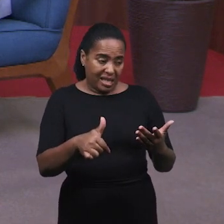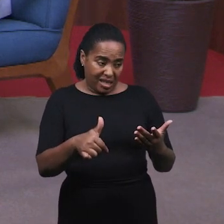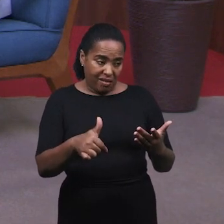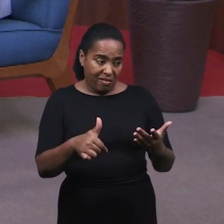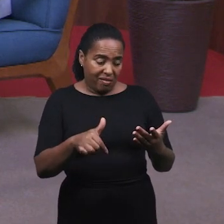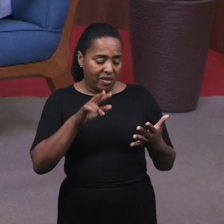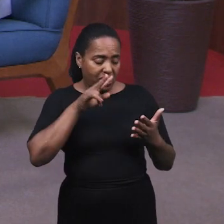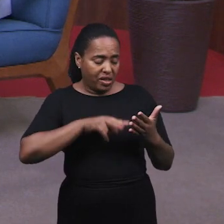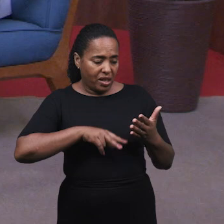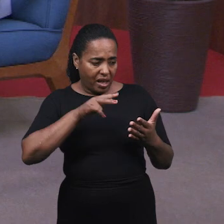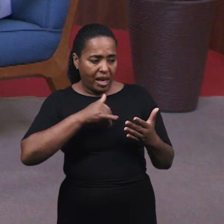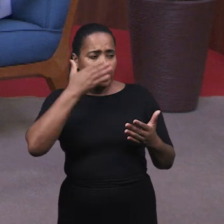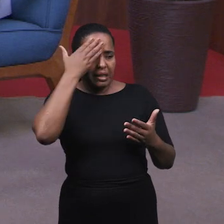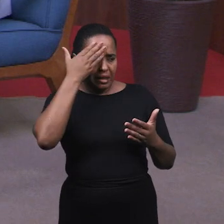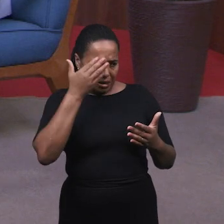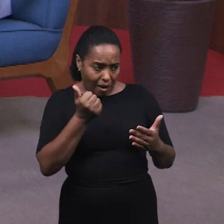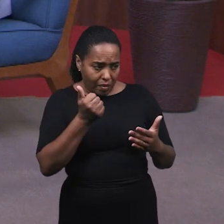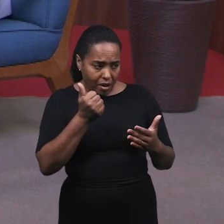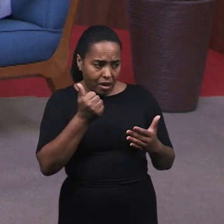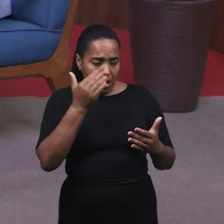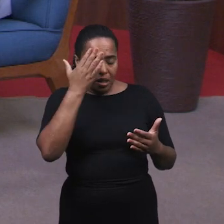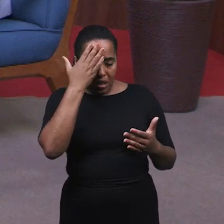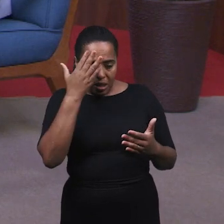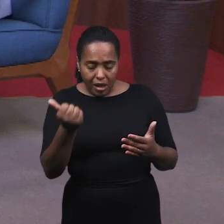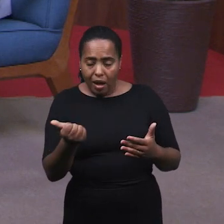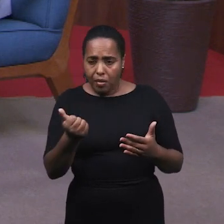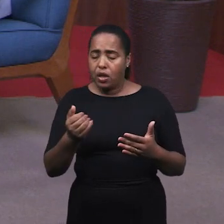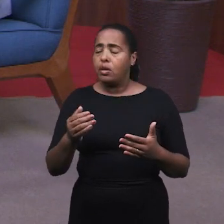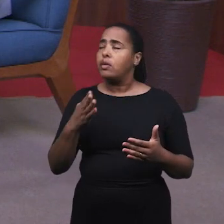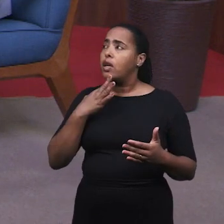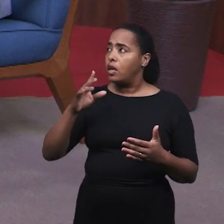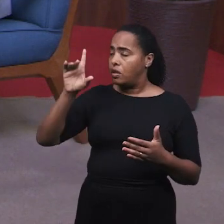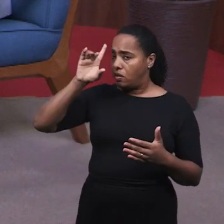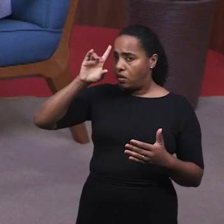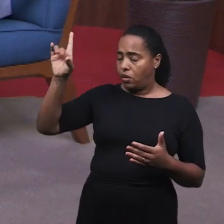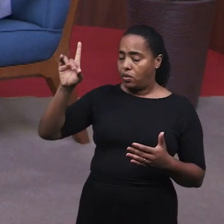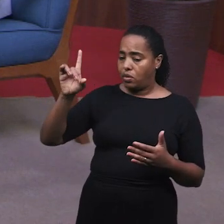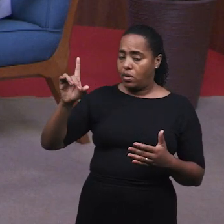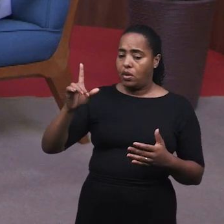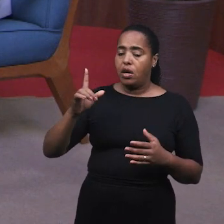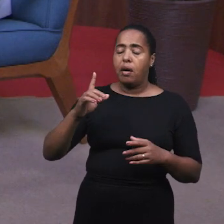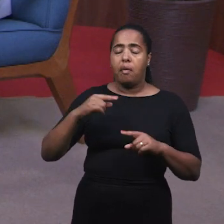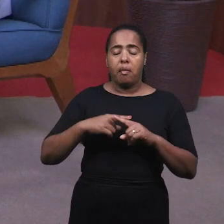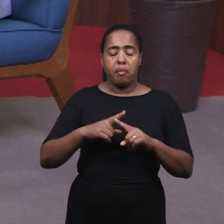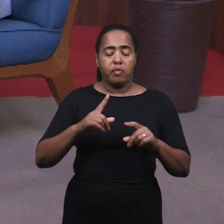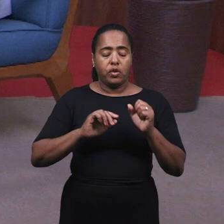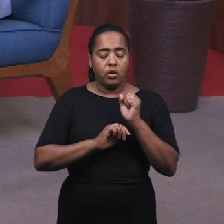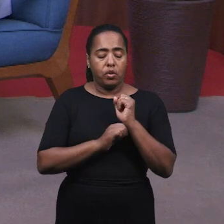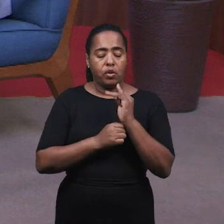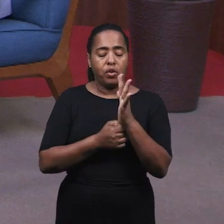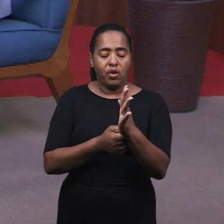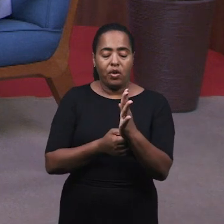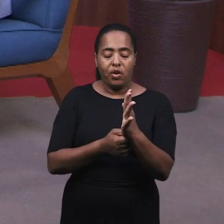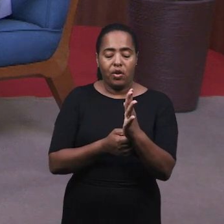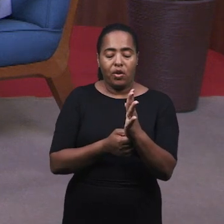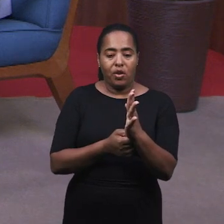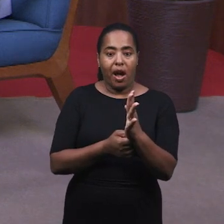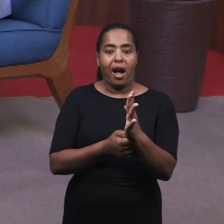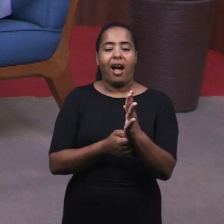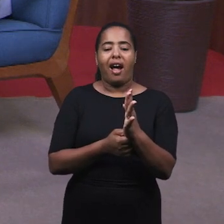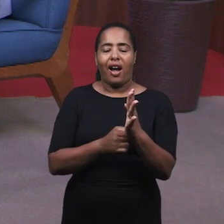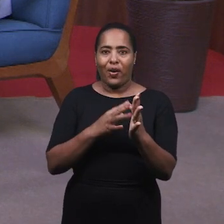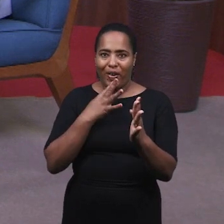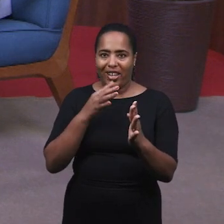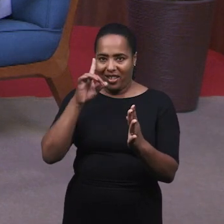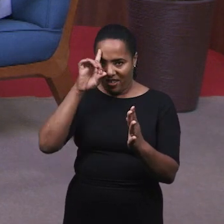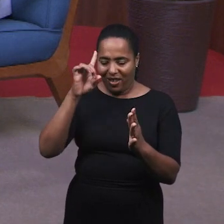lire, ou juste par l'attitude de lire, il connaît sur Dieu. Mais celui qui découvre les mystères